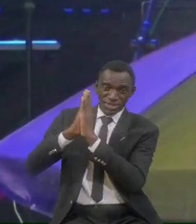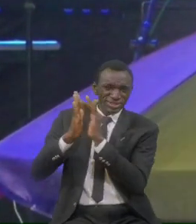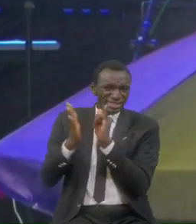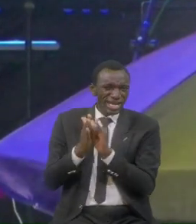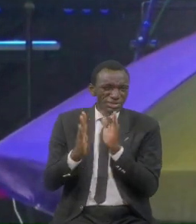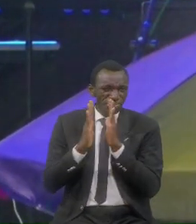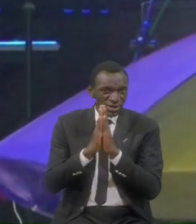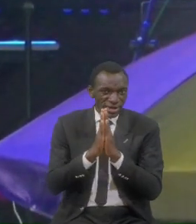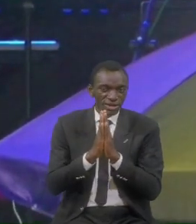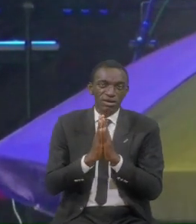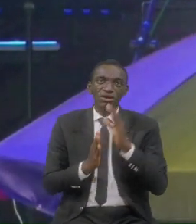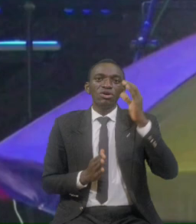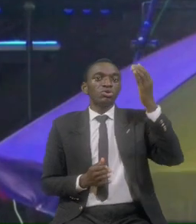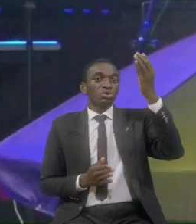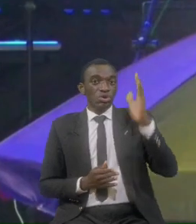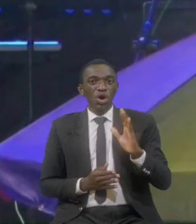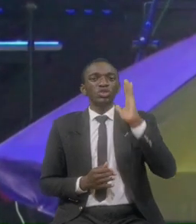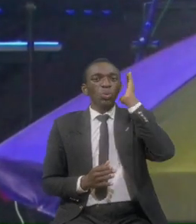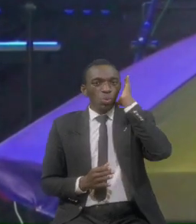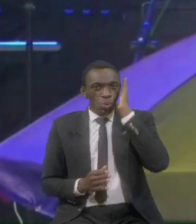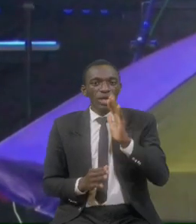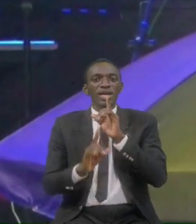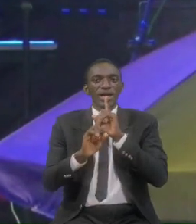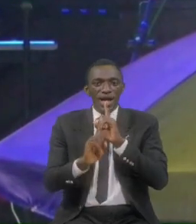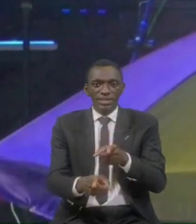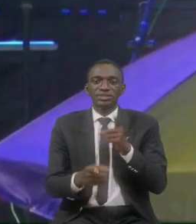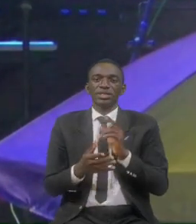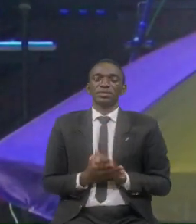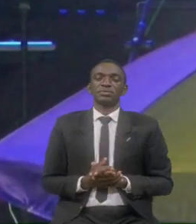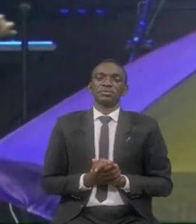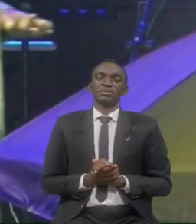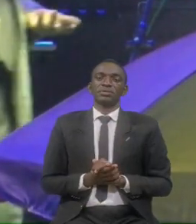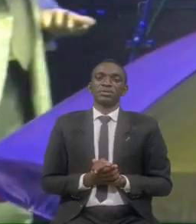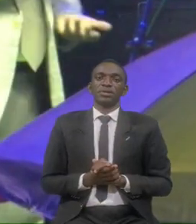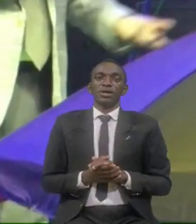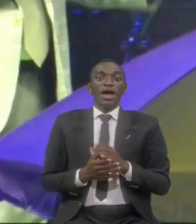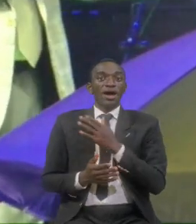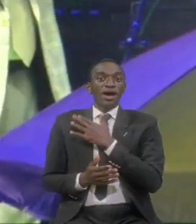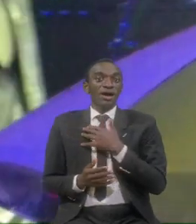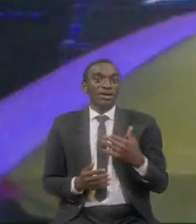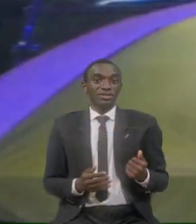God will answer. Ang Dios mutubag gayon. And the health you have lost.